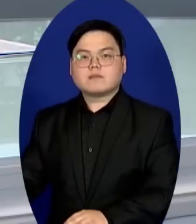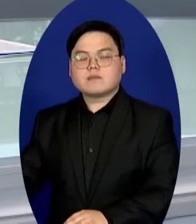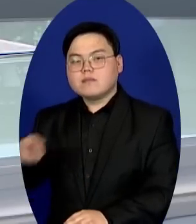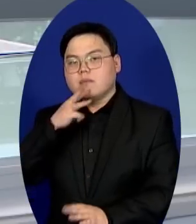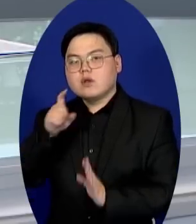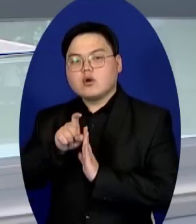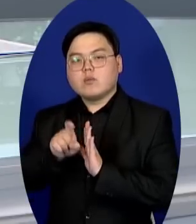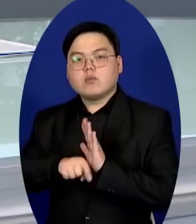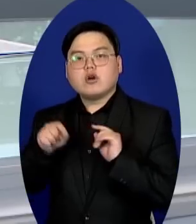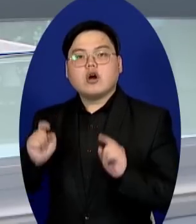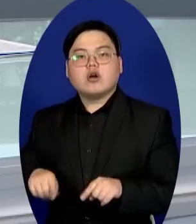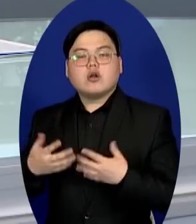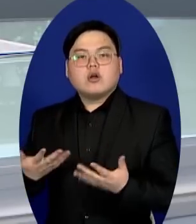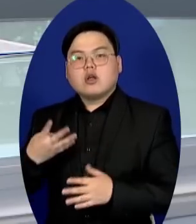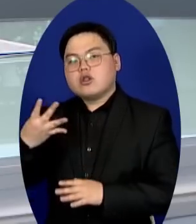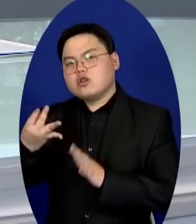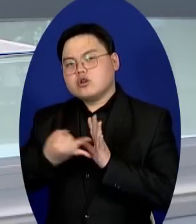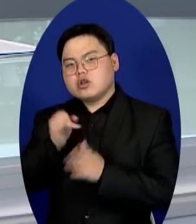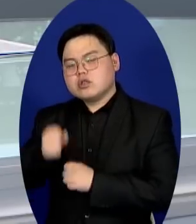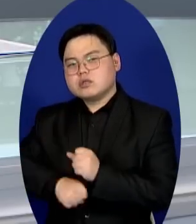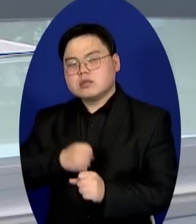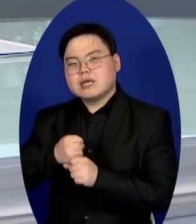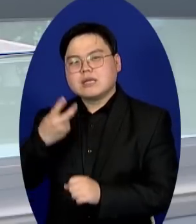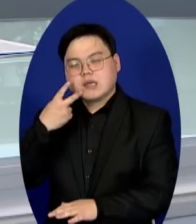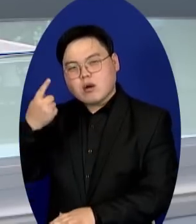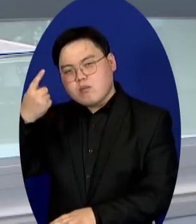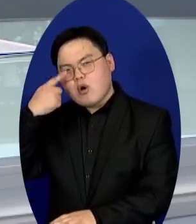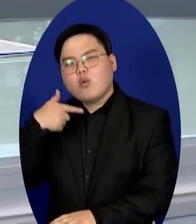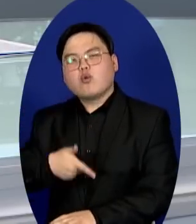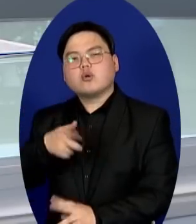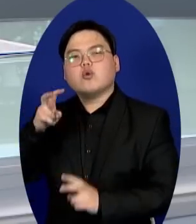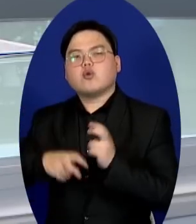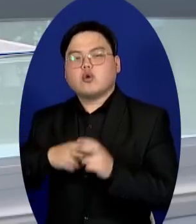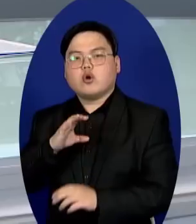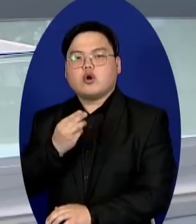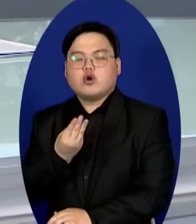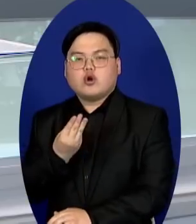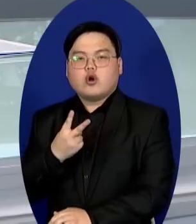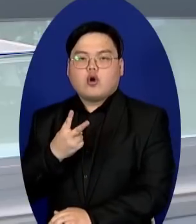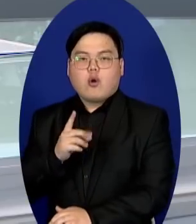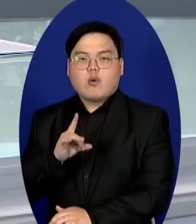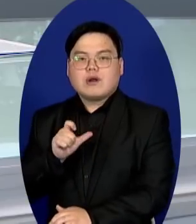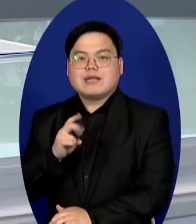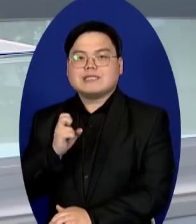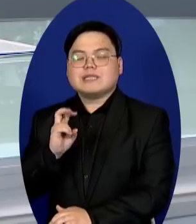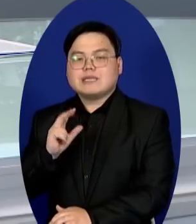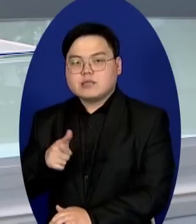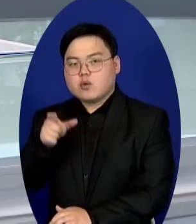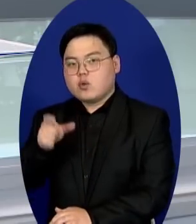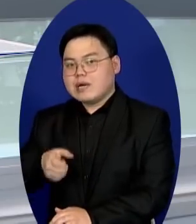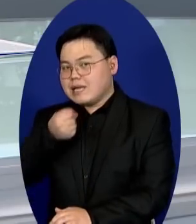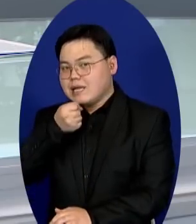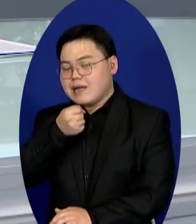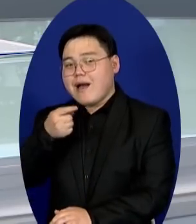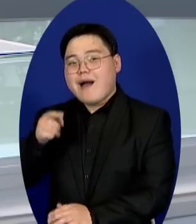Мэдээллийн хөтөлбөрийнхаа энэ хэсэгт бид 47 жил зөвхөн Монгол утлуурсан өрхийн үйлдвэрлэгч Сүрэн Цэцгийг онцолж байгаа. За анх ээж аваасаа Монгол утлуурлахыг